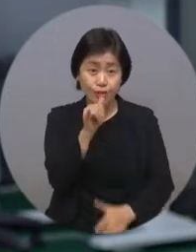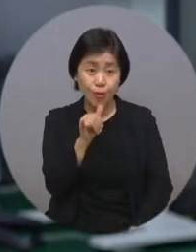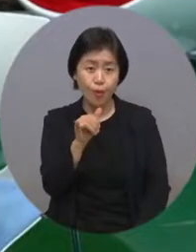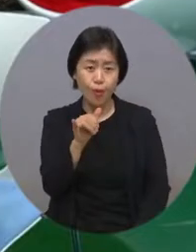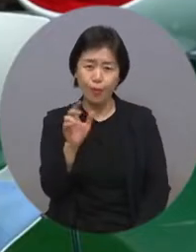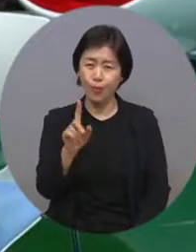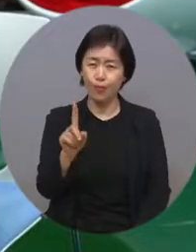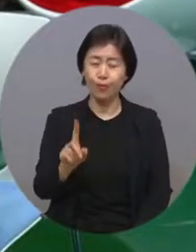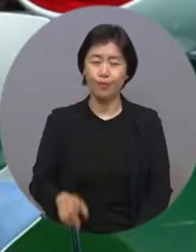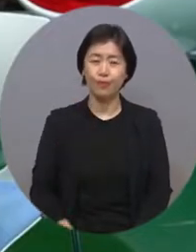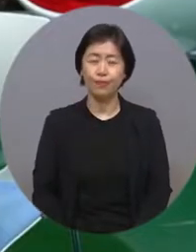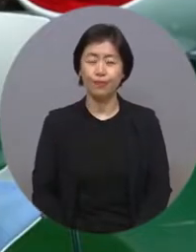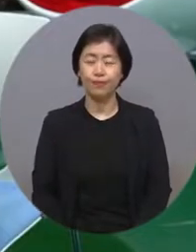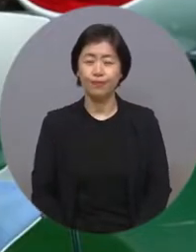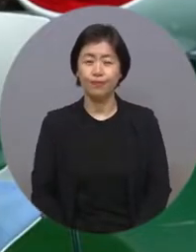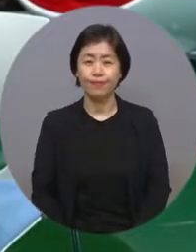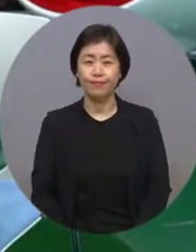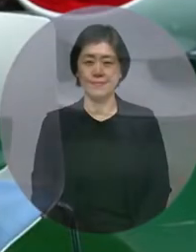궁금합니다.